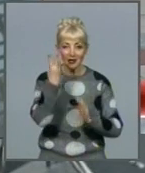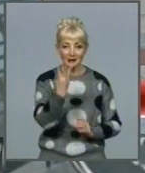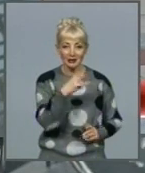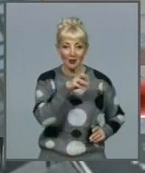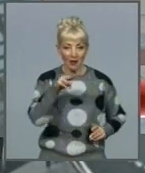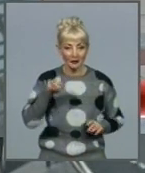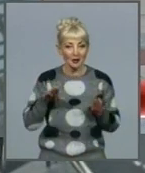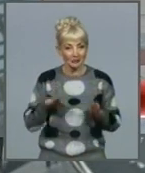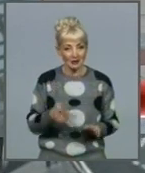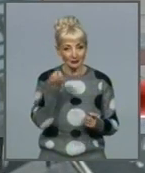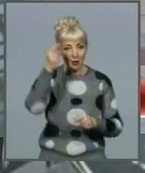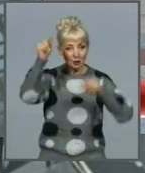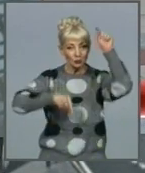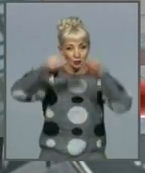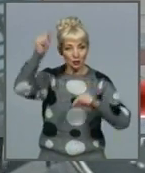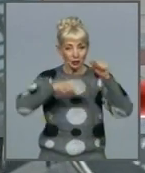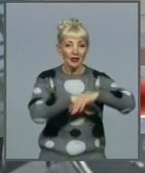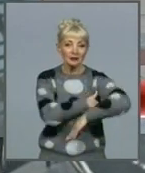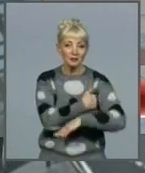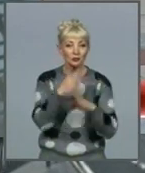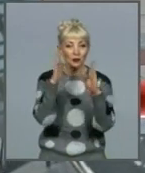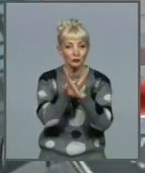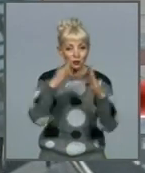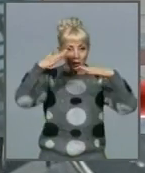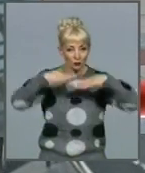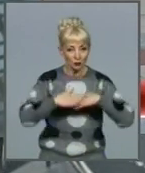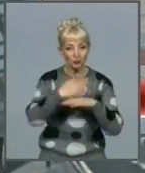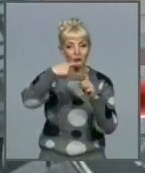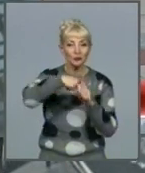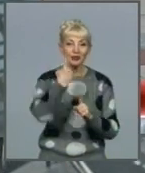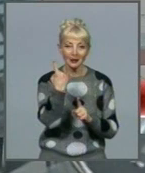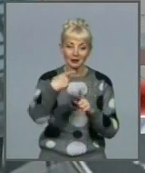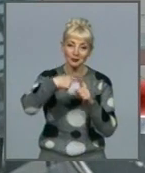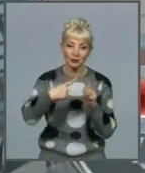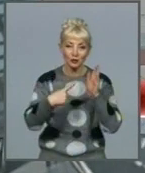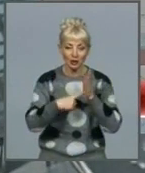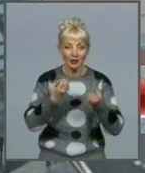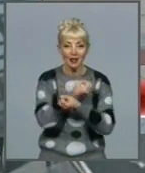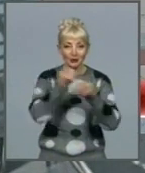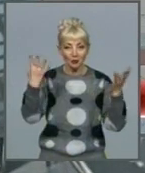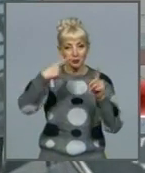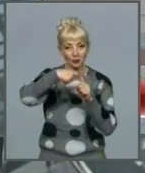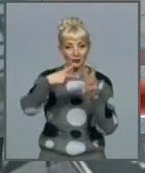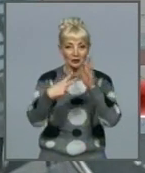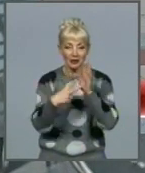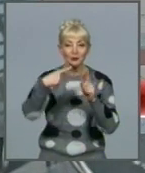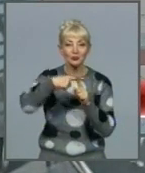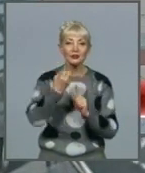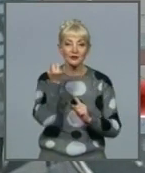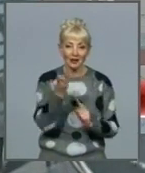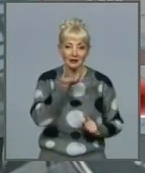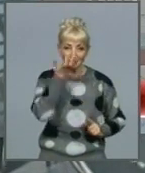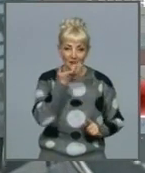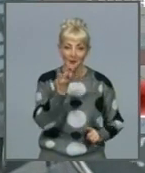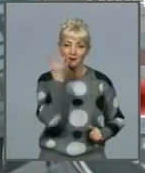дощ. Температура повітря вночі плюс 1,6 градусів. Вдень 7,12 градусів тепла. 4 березня.